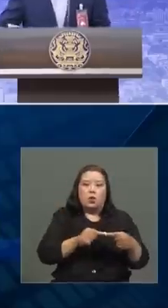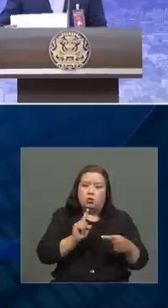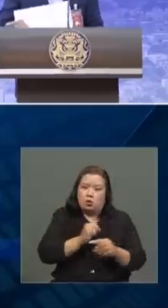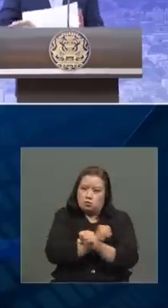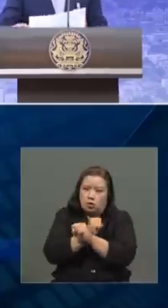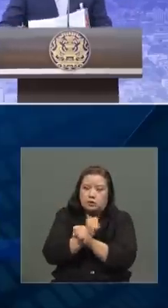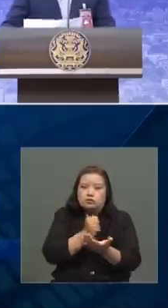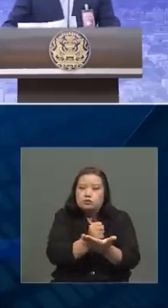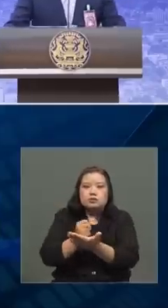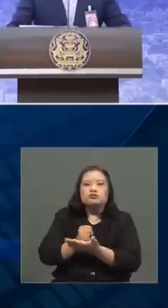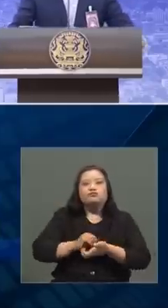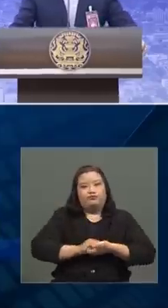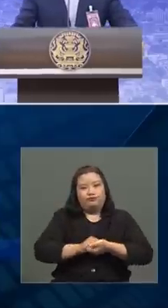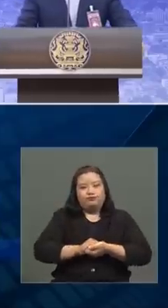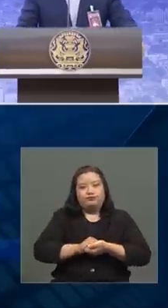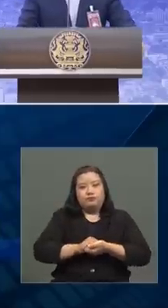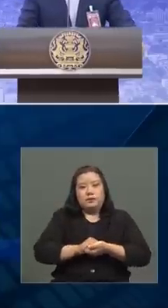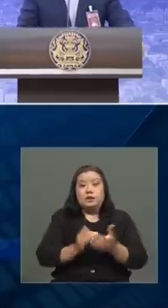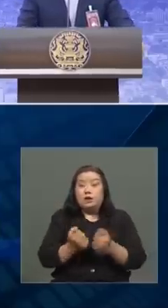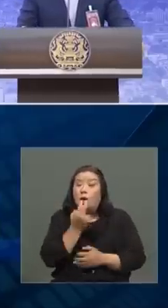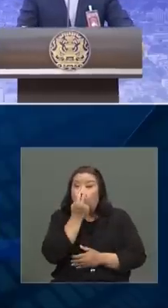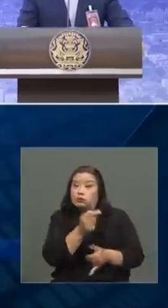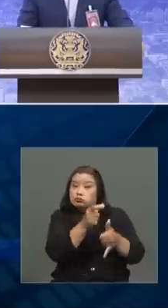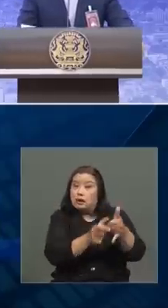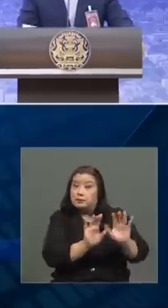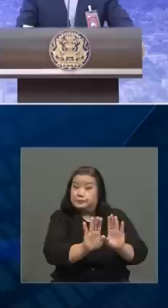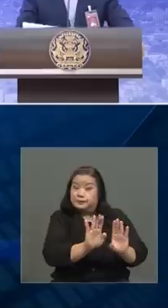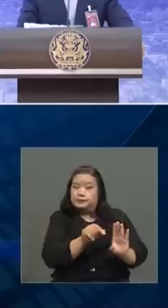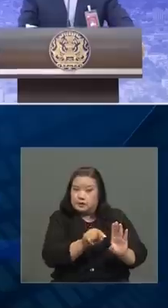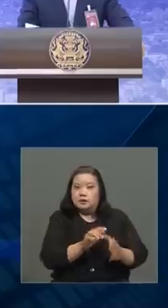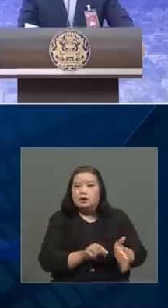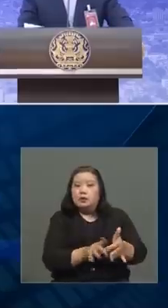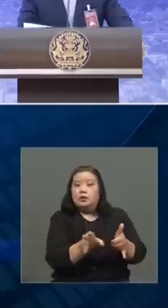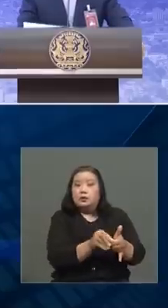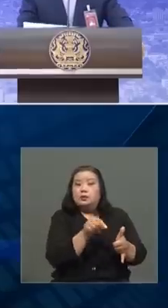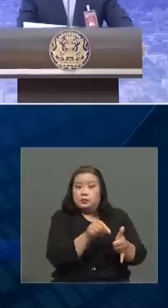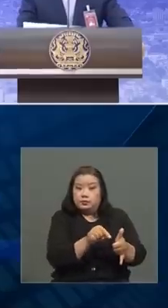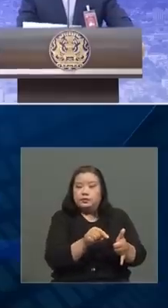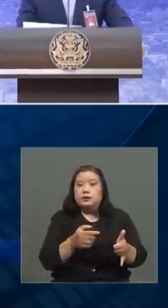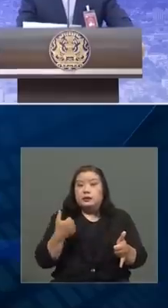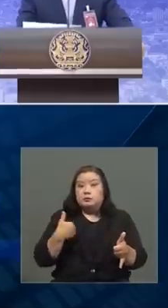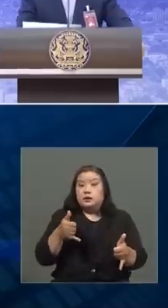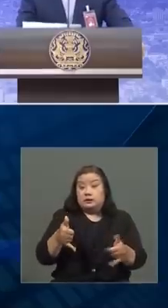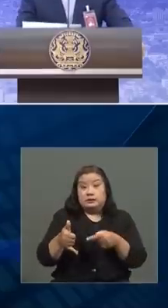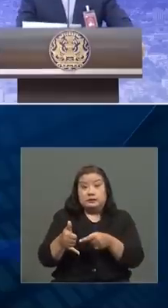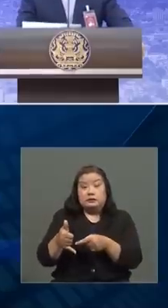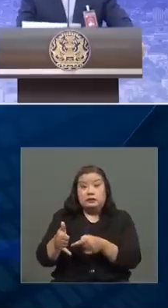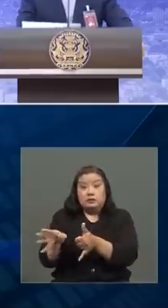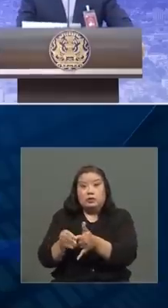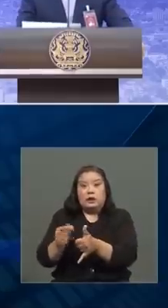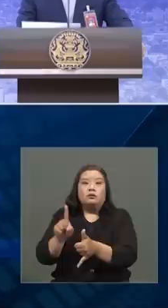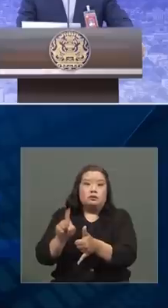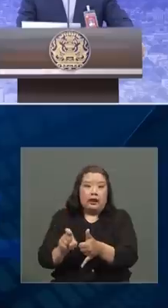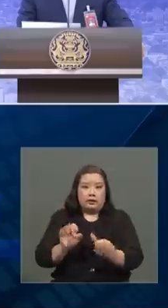มาดูเปรียบเทียบรายที่รักษาอาทิติดเชื้อแล้วก็หลายที่ต้องเสียชีวิตไปนะครับ